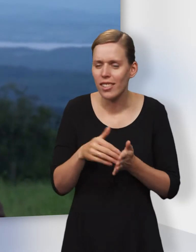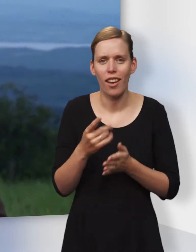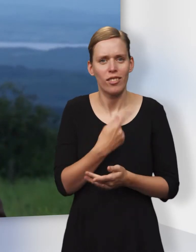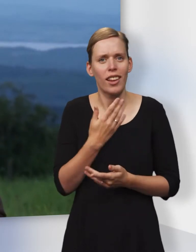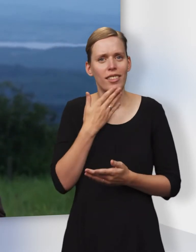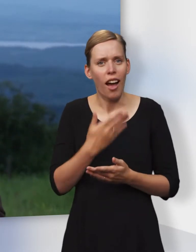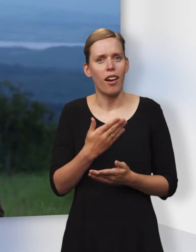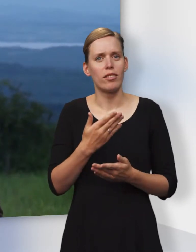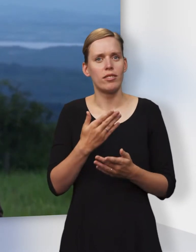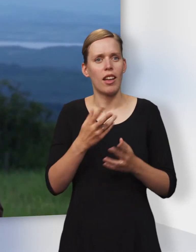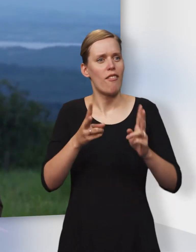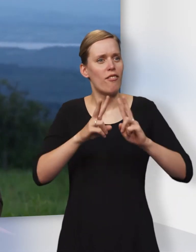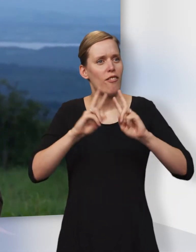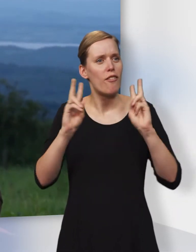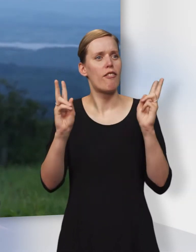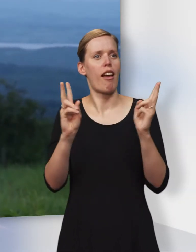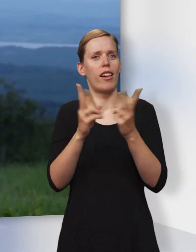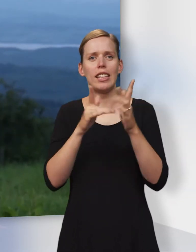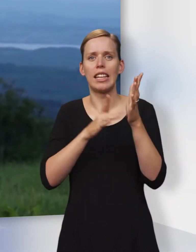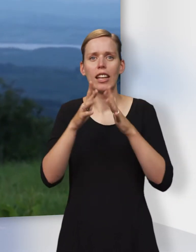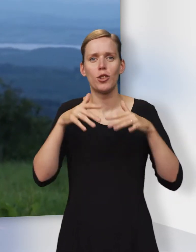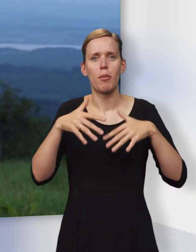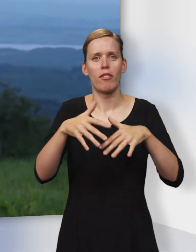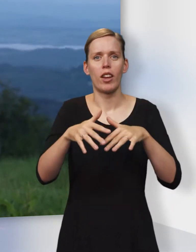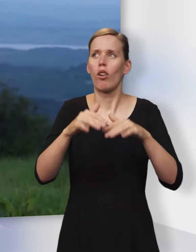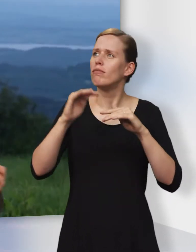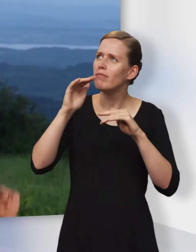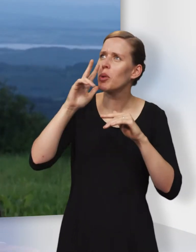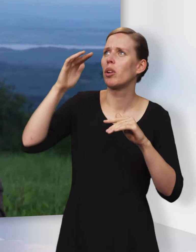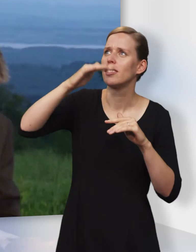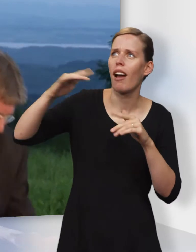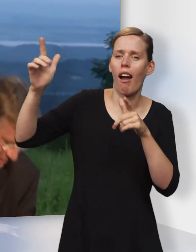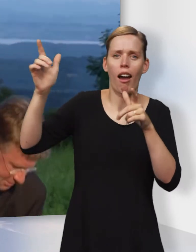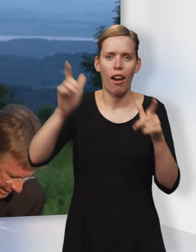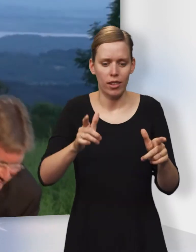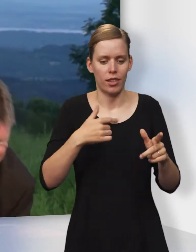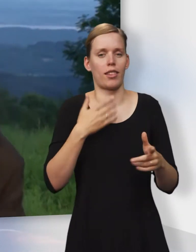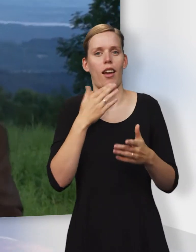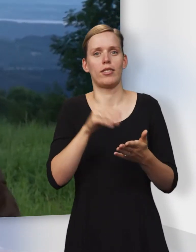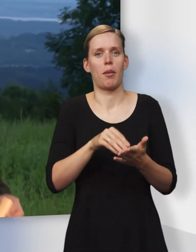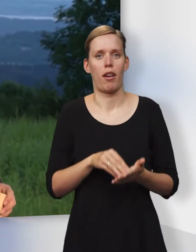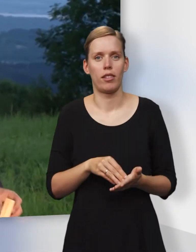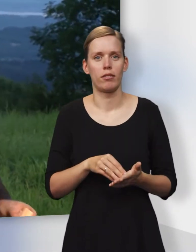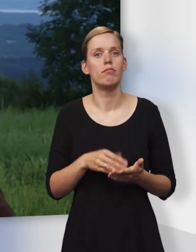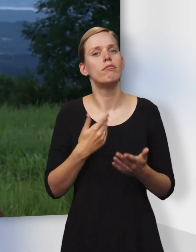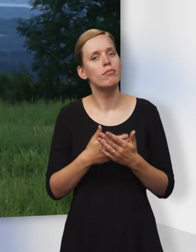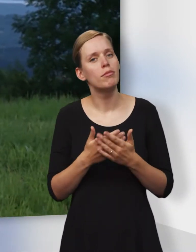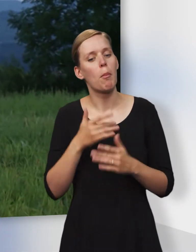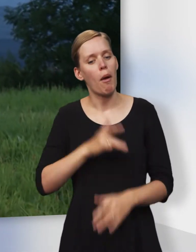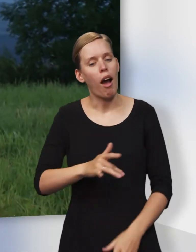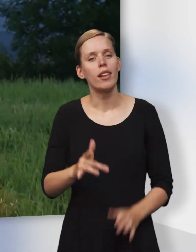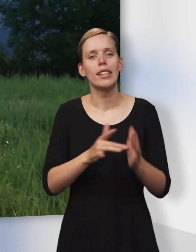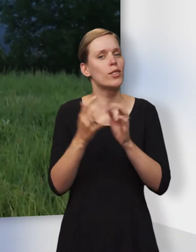Teil sein in dieser weltweiten Jesusbewegung, in diesem Reich Gottes. Tja, und von Zeit zu Zeit legt Jesus